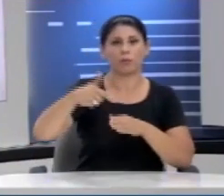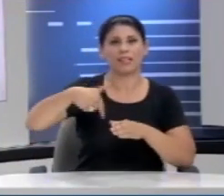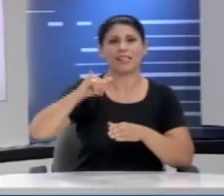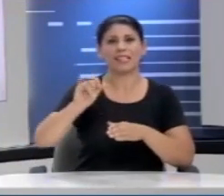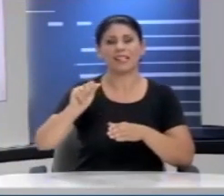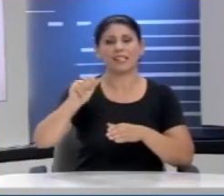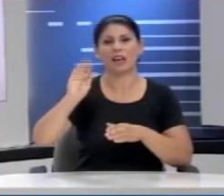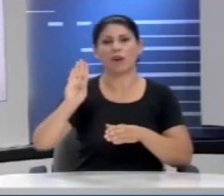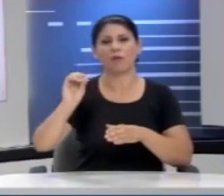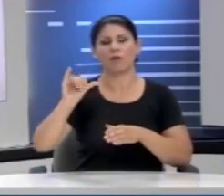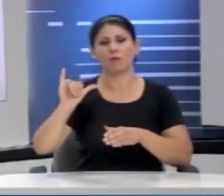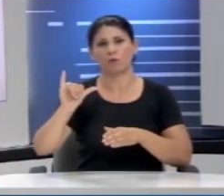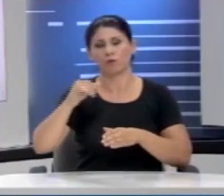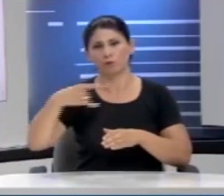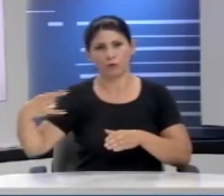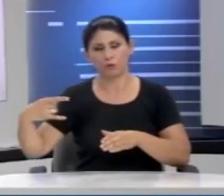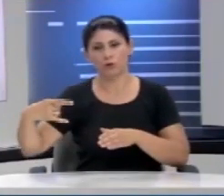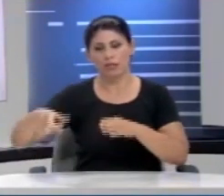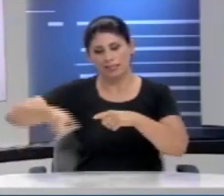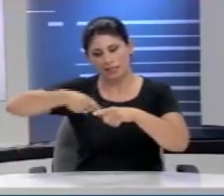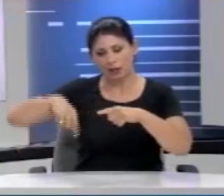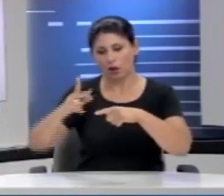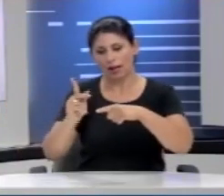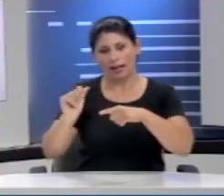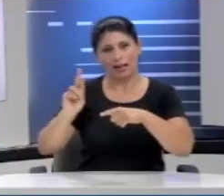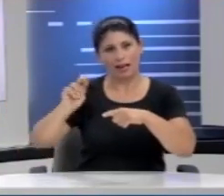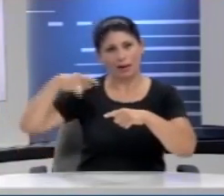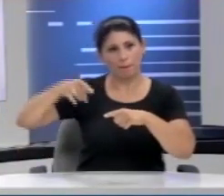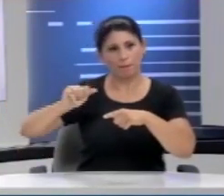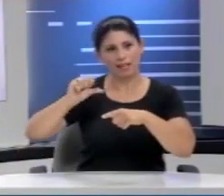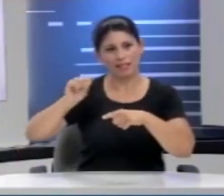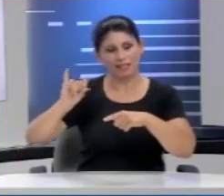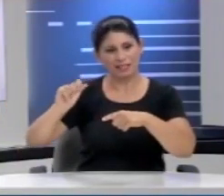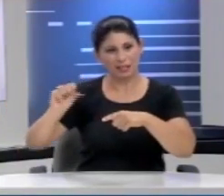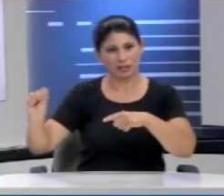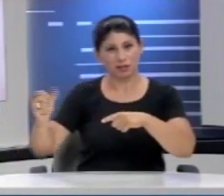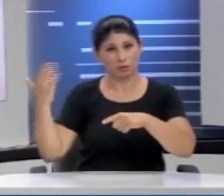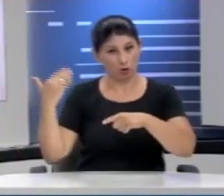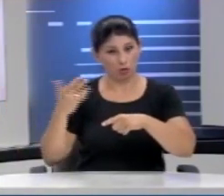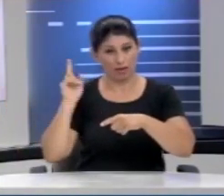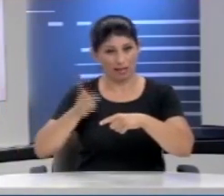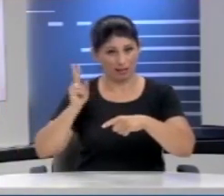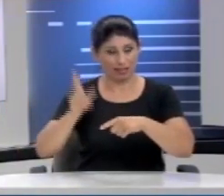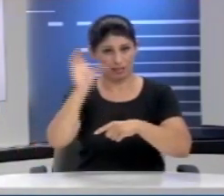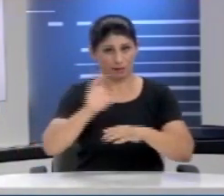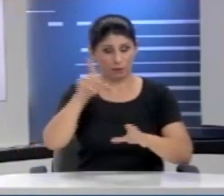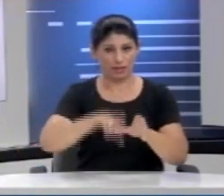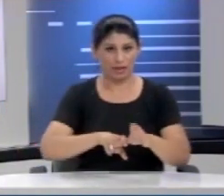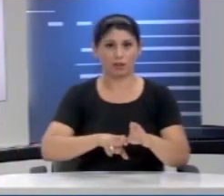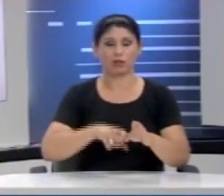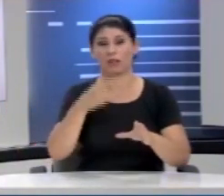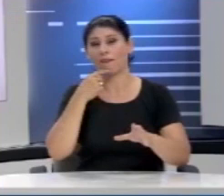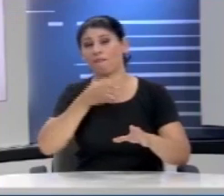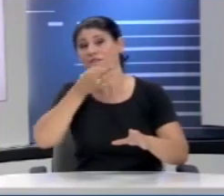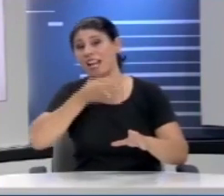Γιαβούς ανατολικά στη Χερσόνησο της Καρπασίας. Οι προηγούμενες φραστικές καταγγελίες της Ευρωπαϊκής Ένωσης